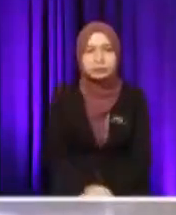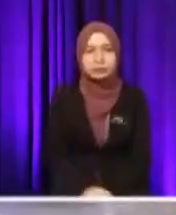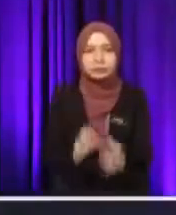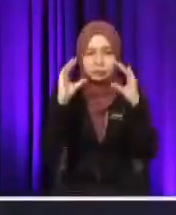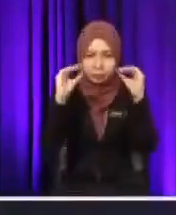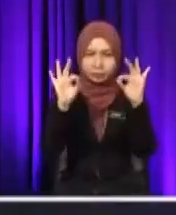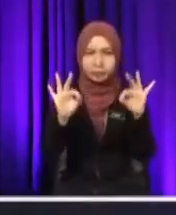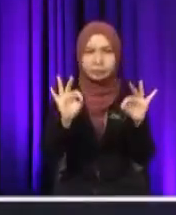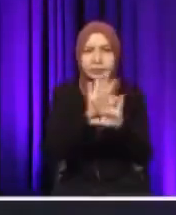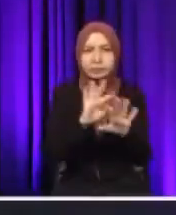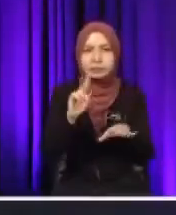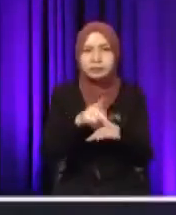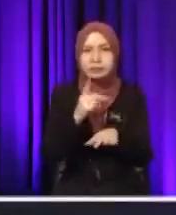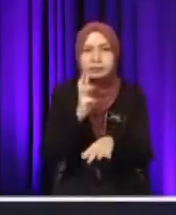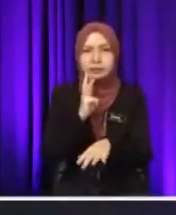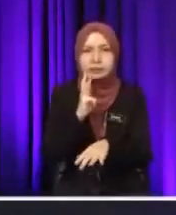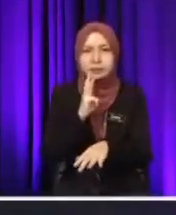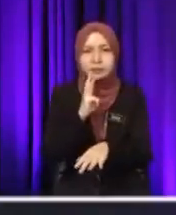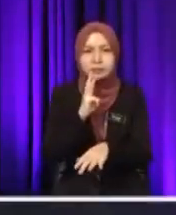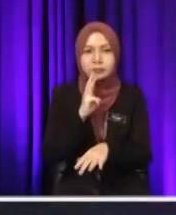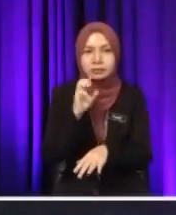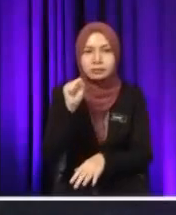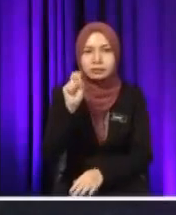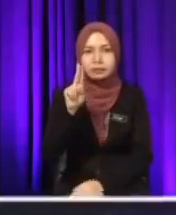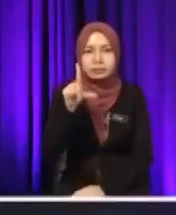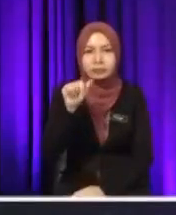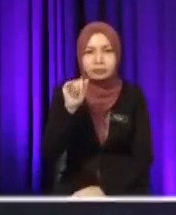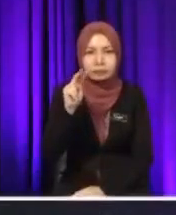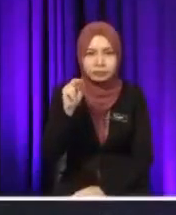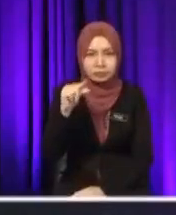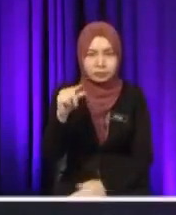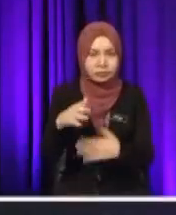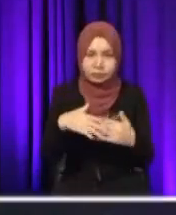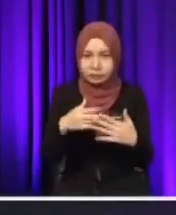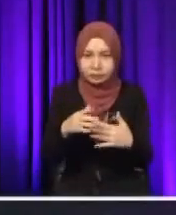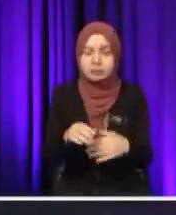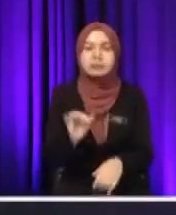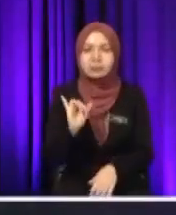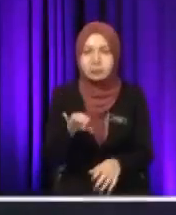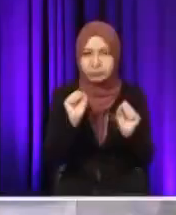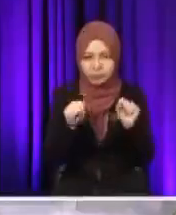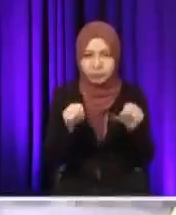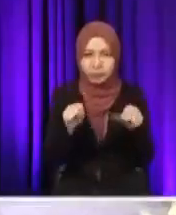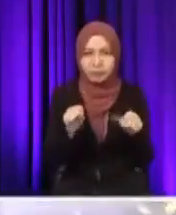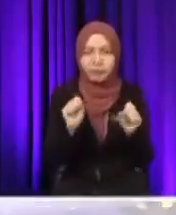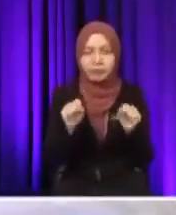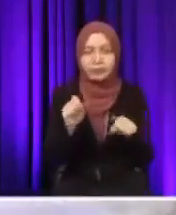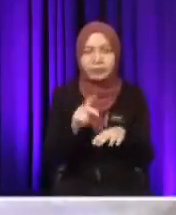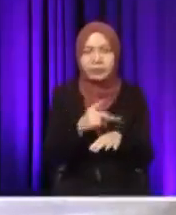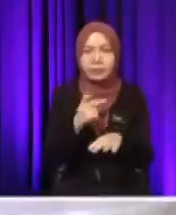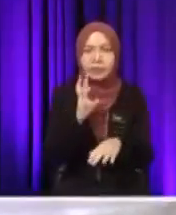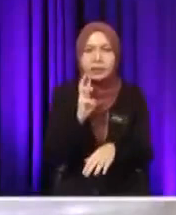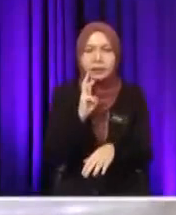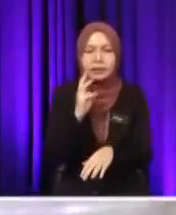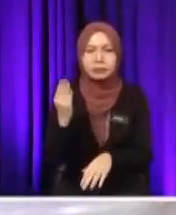ke? Sebenarnya okey, tak ada masalah. Kita boleh guna air biasa pun boleh. Boleh kita pakai ya. Okey. Okey, kita anggaran